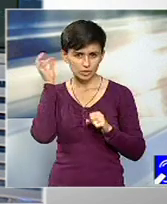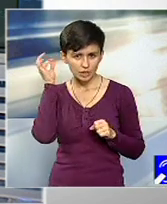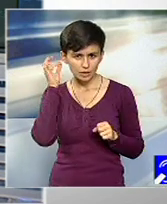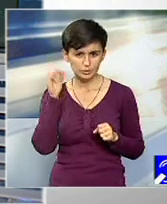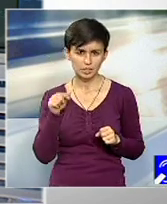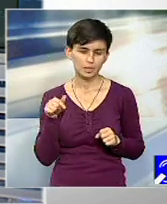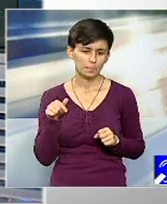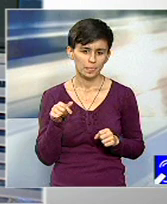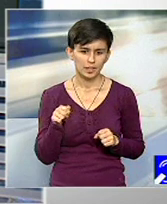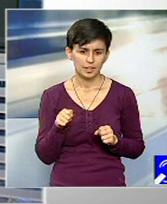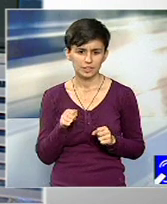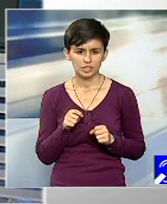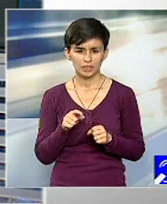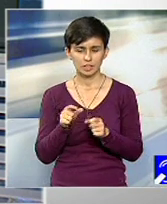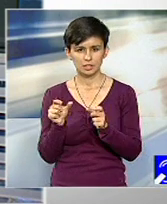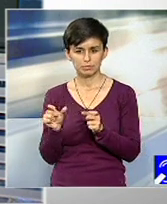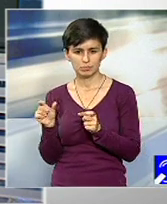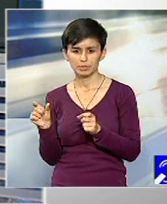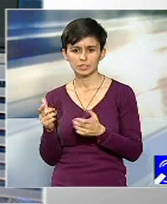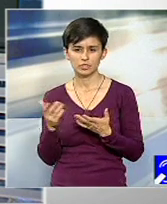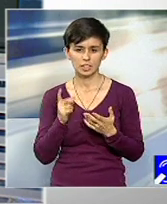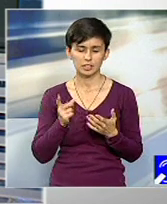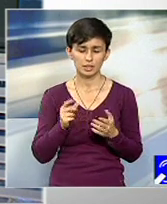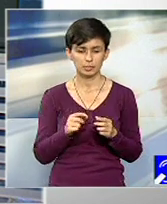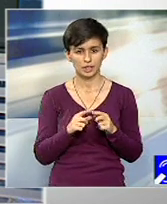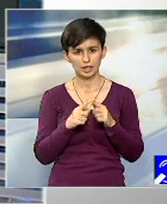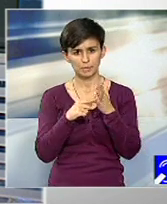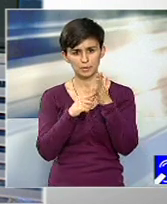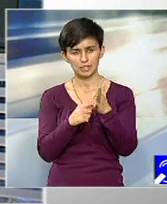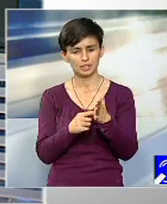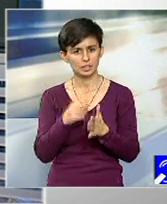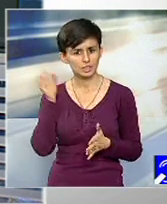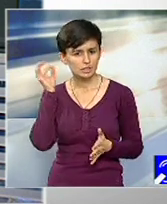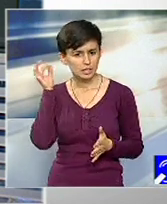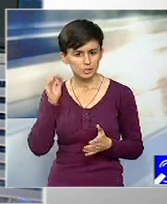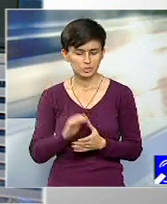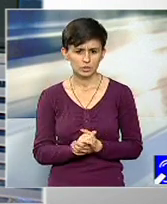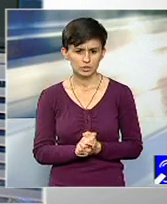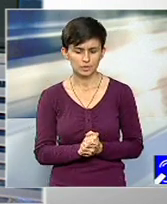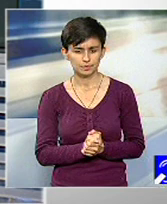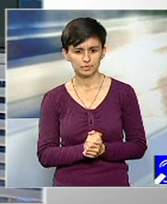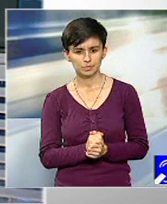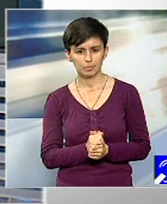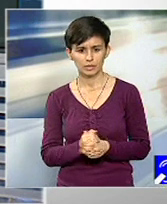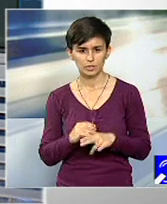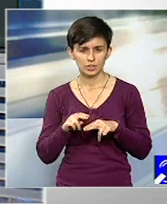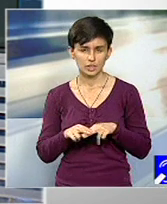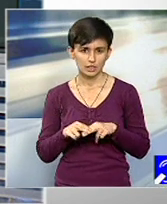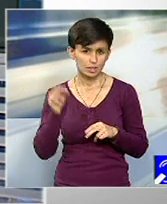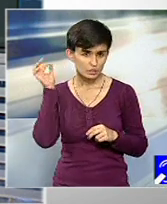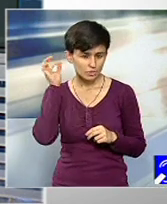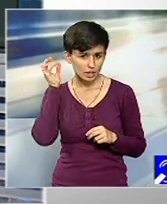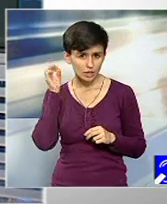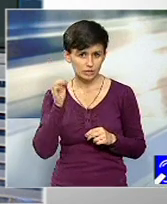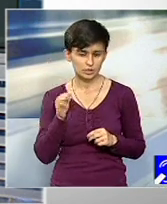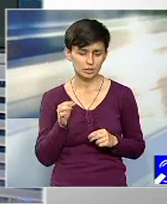trebuie descrise audio, iar pe urechea cealaltă, care nu este acoperită, va auzi sunetul general al filmului din